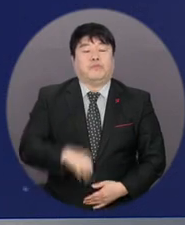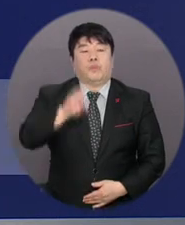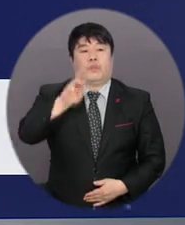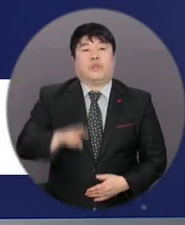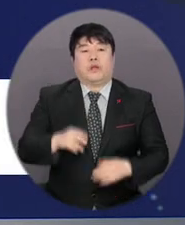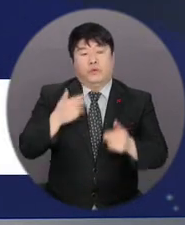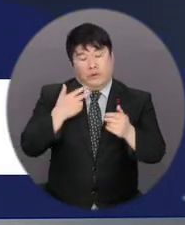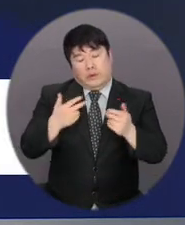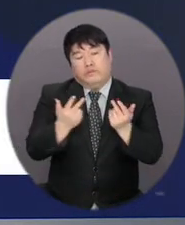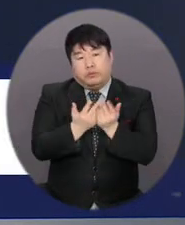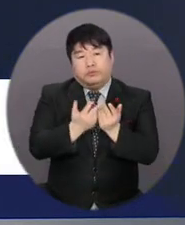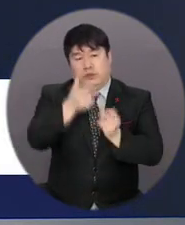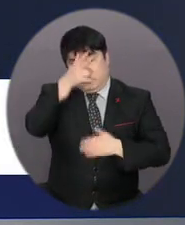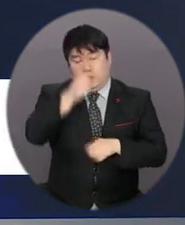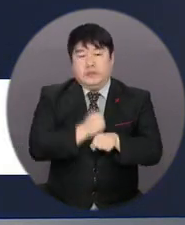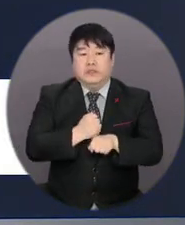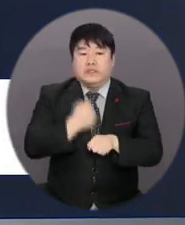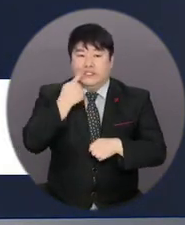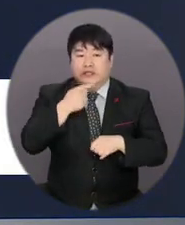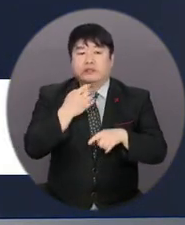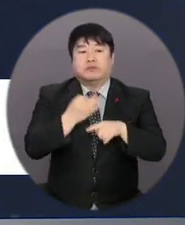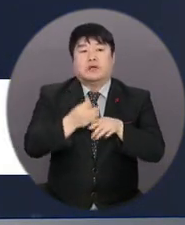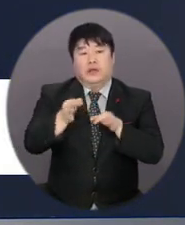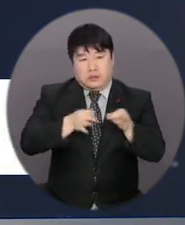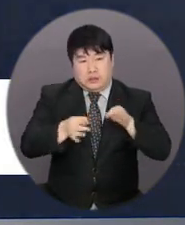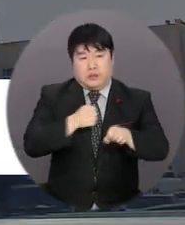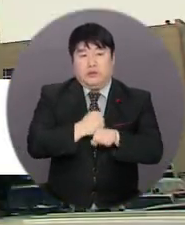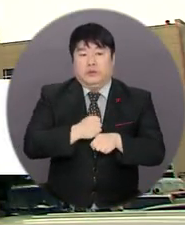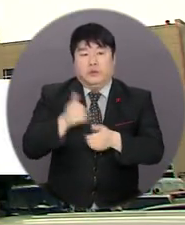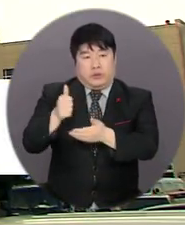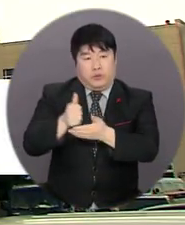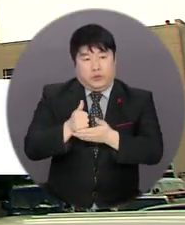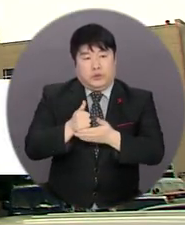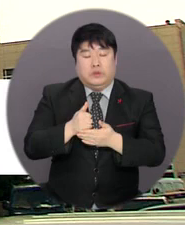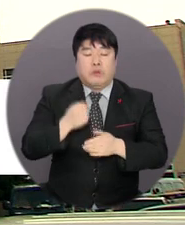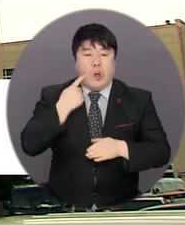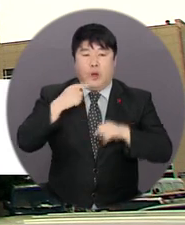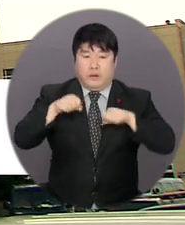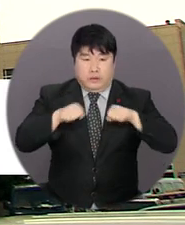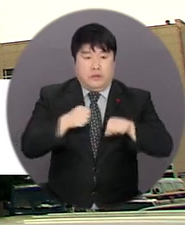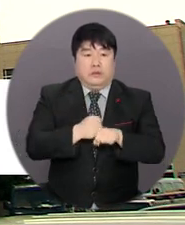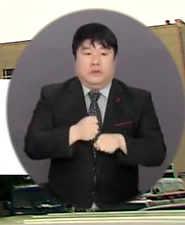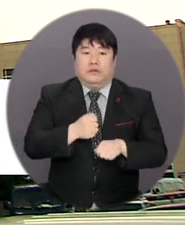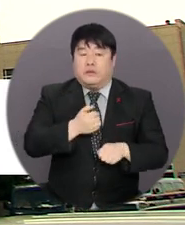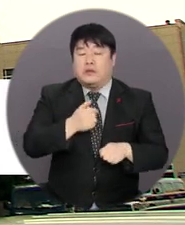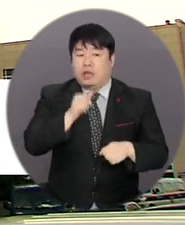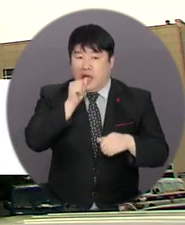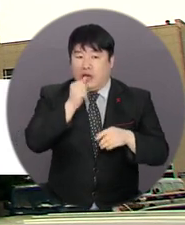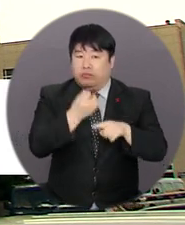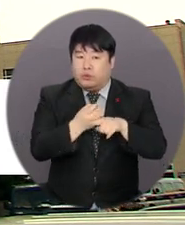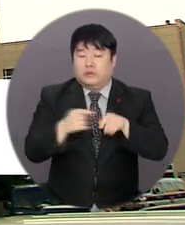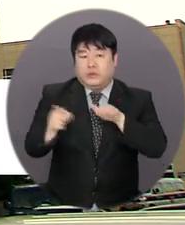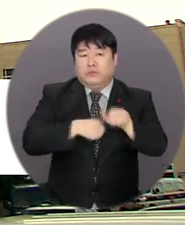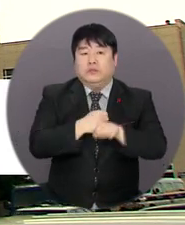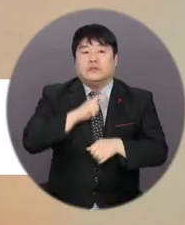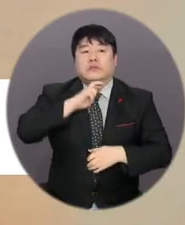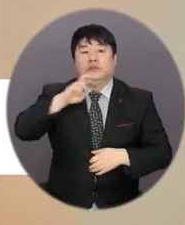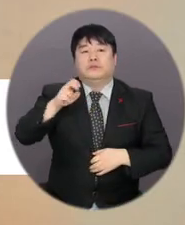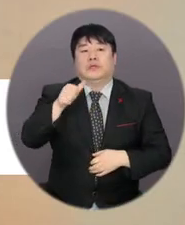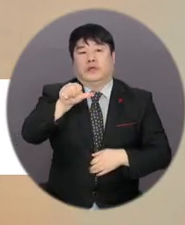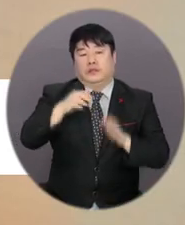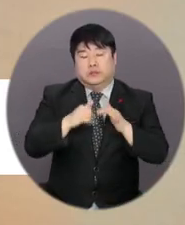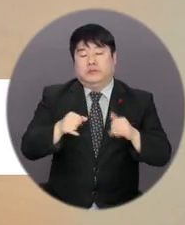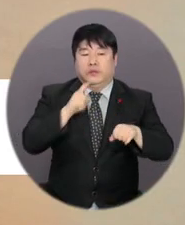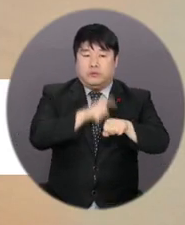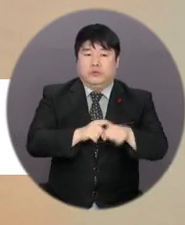광주 북부경찰서는 금은방에서 손님을 가장해 귀금속을 훔친 혐의로 20대 A씨에 대해 구속영장을